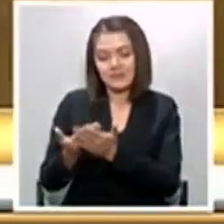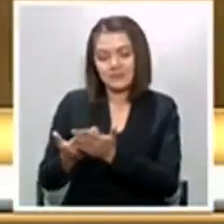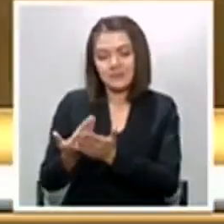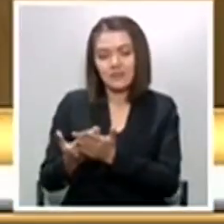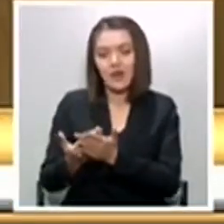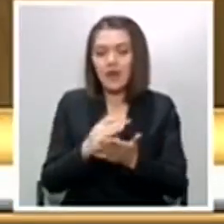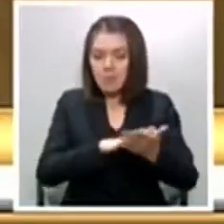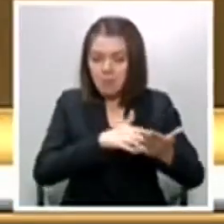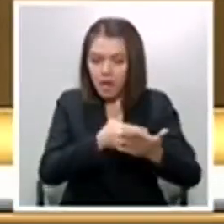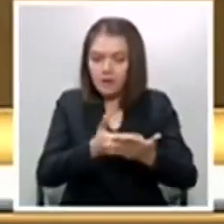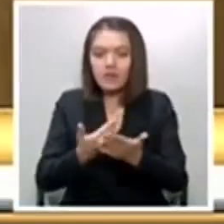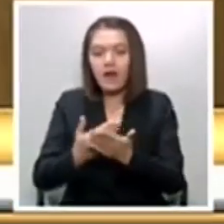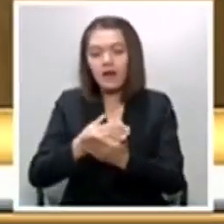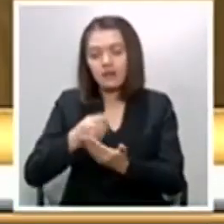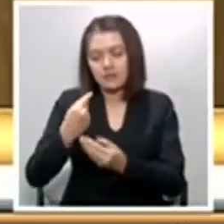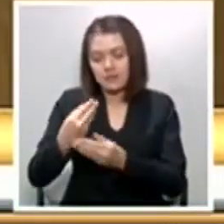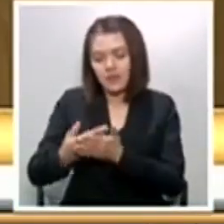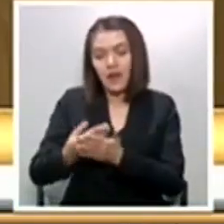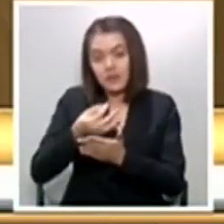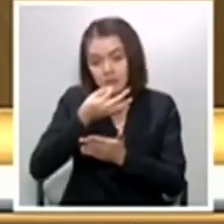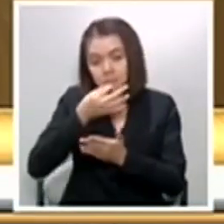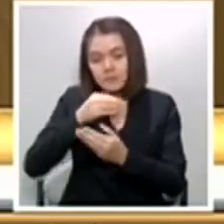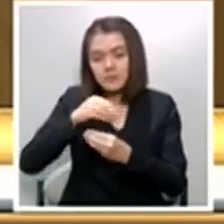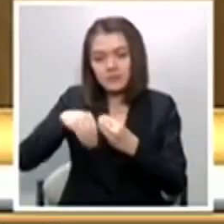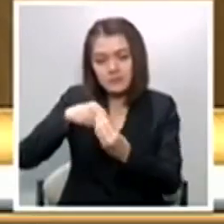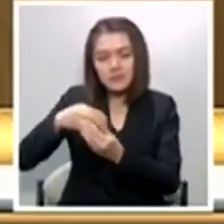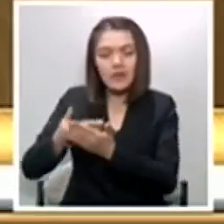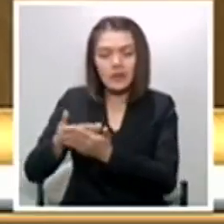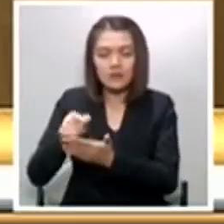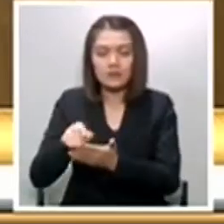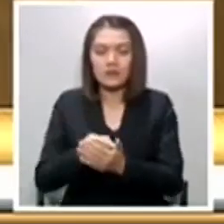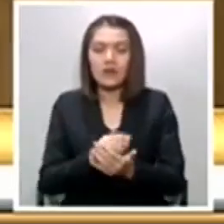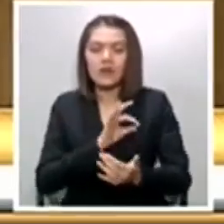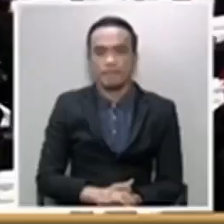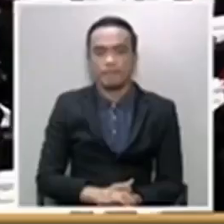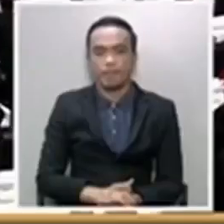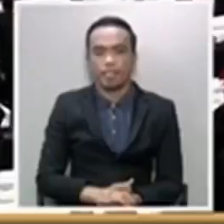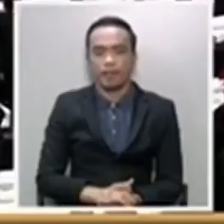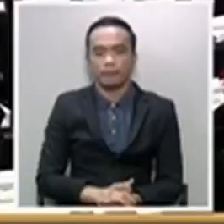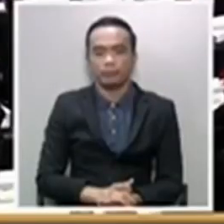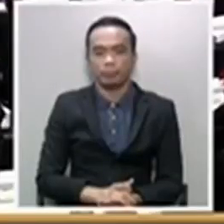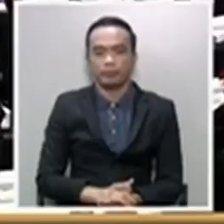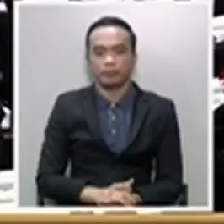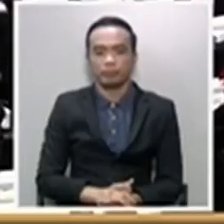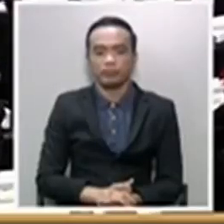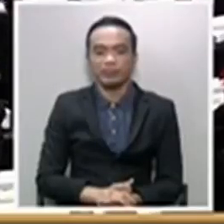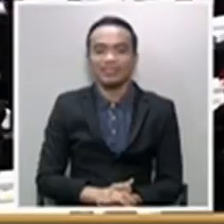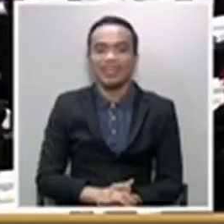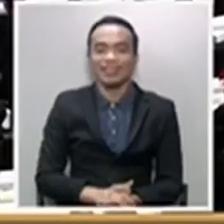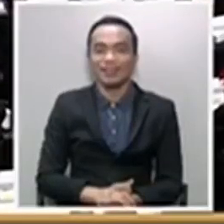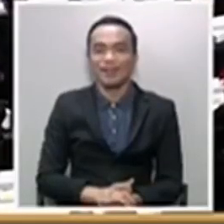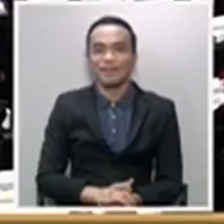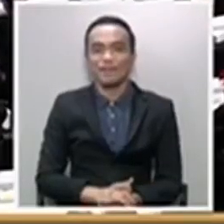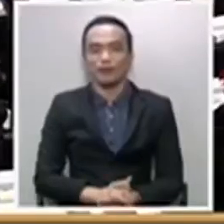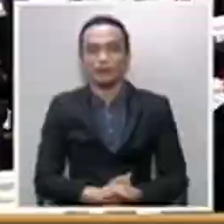ที่แถลงต่อรัฐสภาโดยพลเอกประยุทธ์ย้ำไปที่การบริหารจัดการที่เป็นไปตามกฎหมาย2ฉบับ